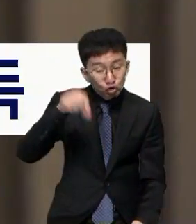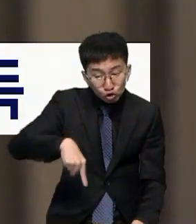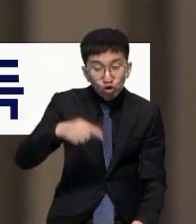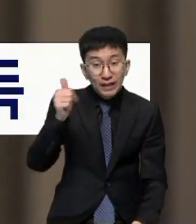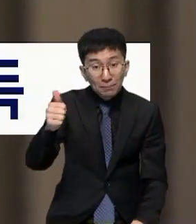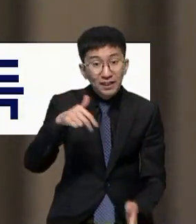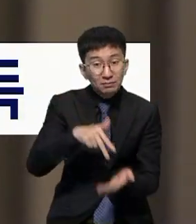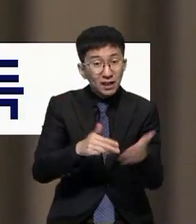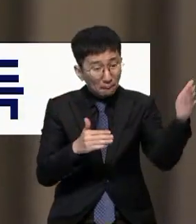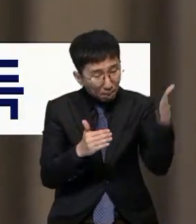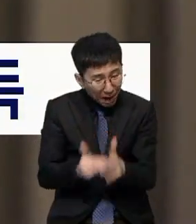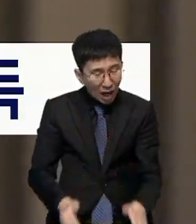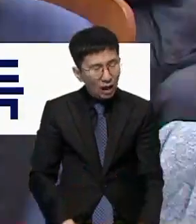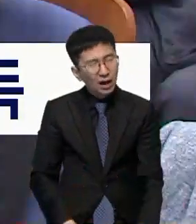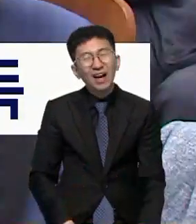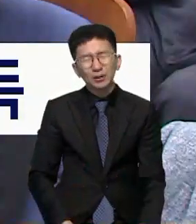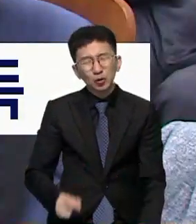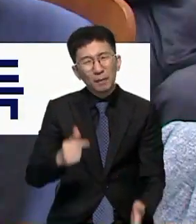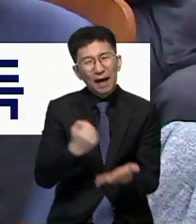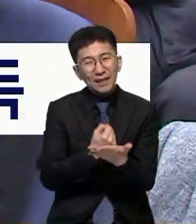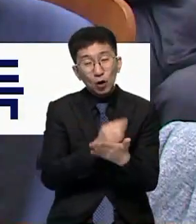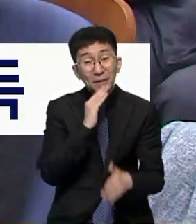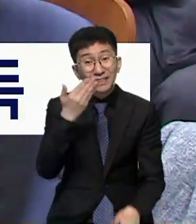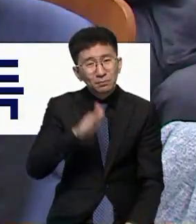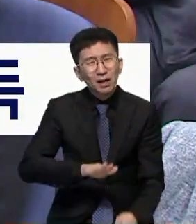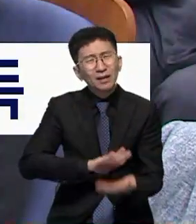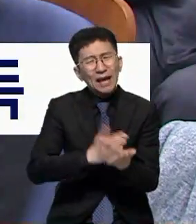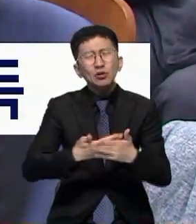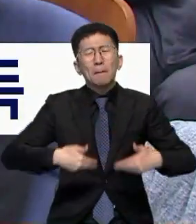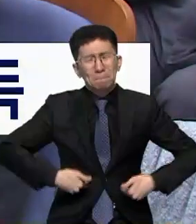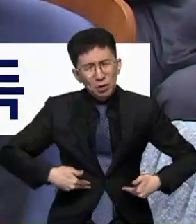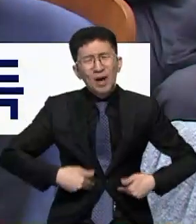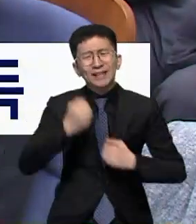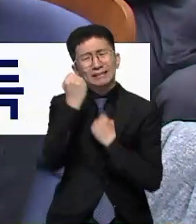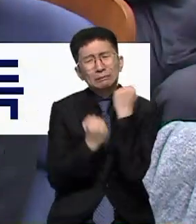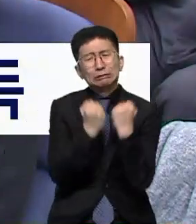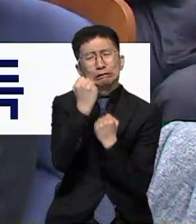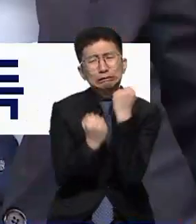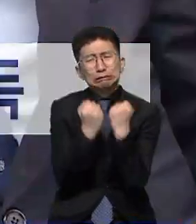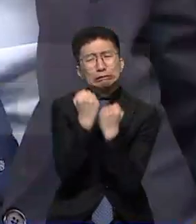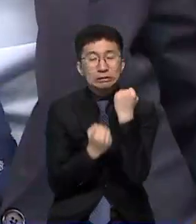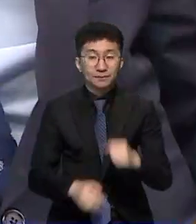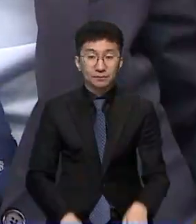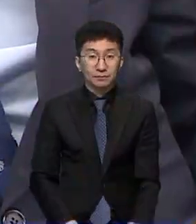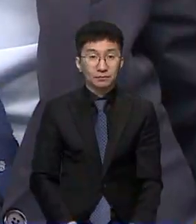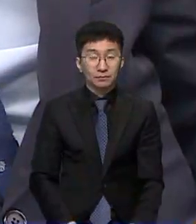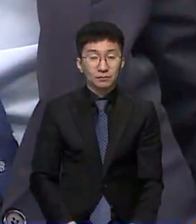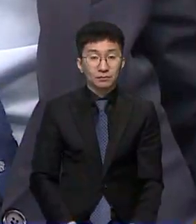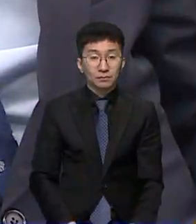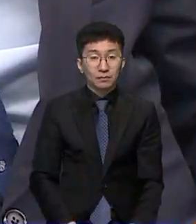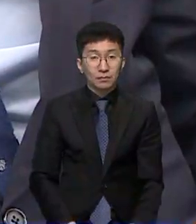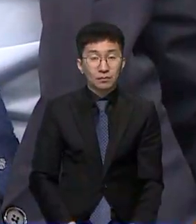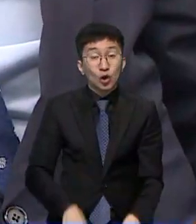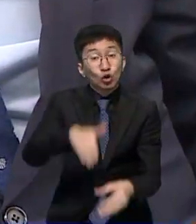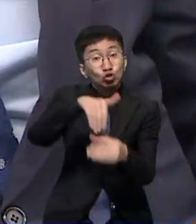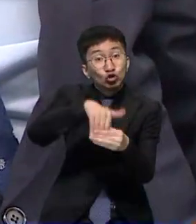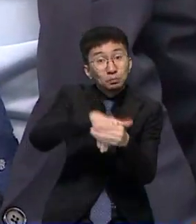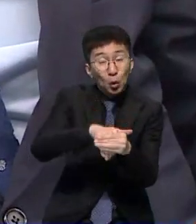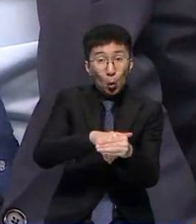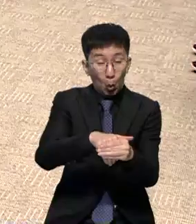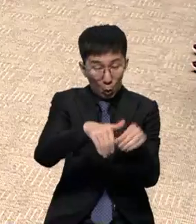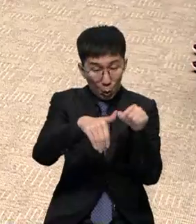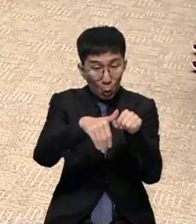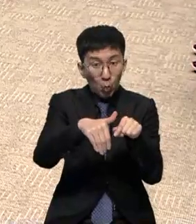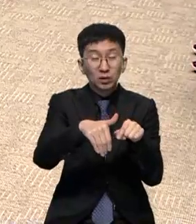부결된 건 유감이라면서도 개정의 당위성을 거듭 설득했습니다. 논란이 된 권리당원 투표 최우선안을